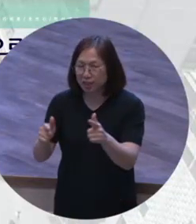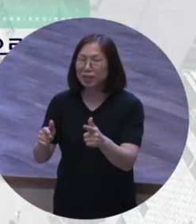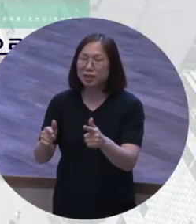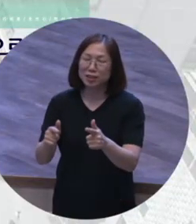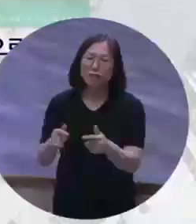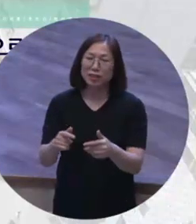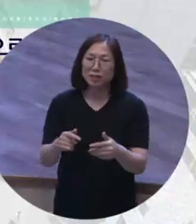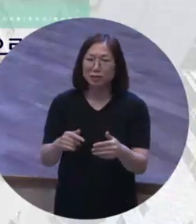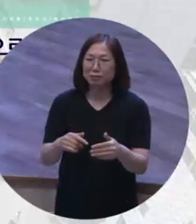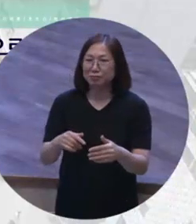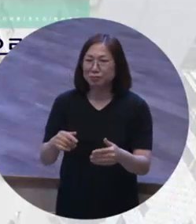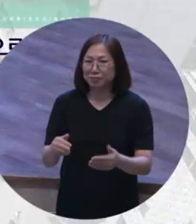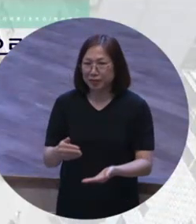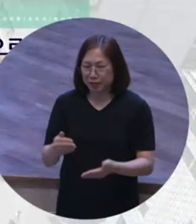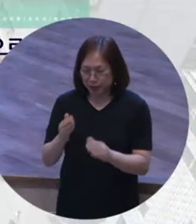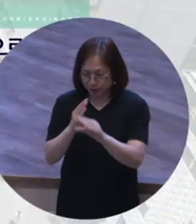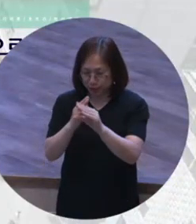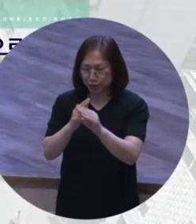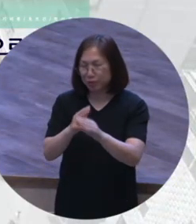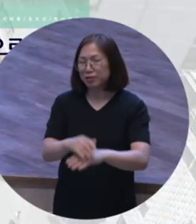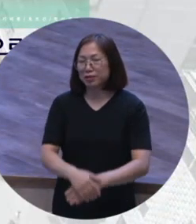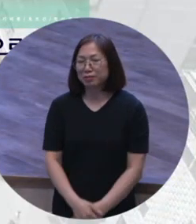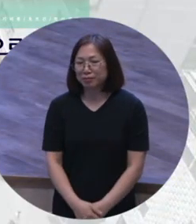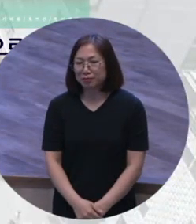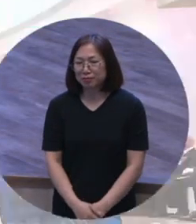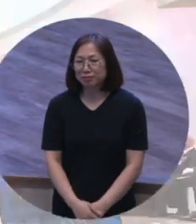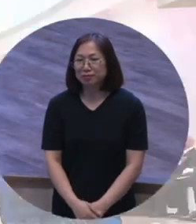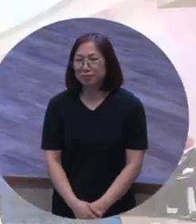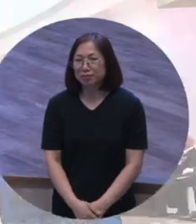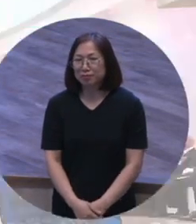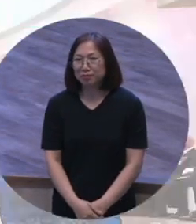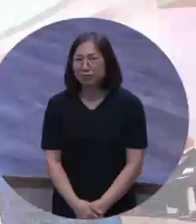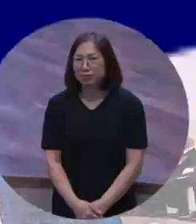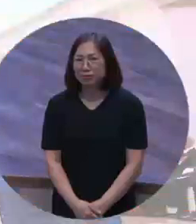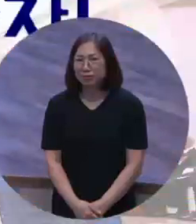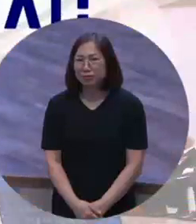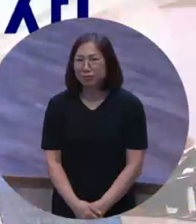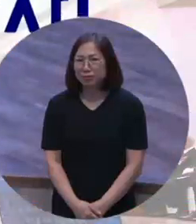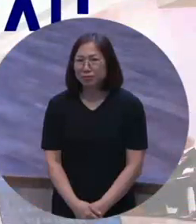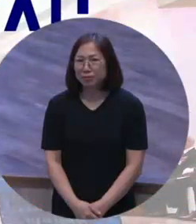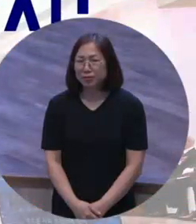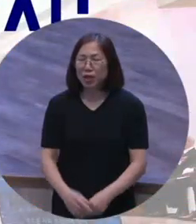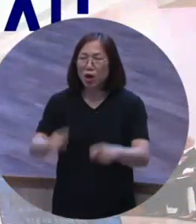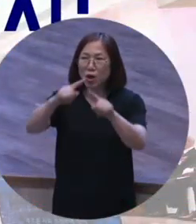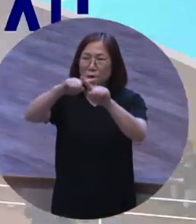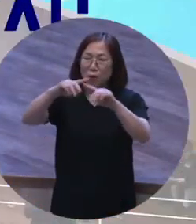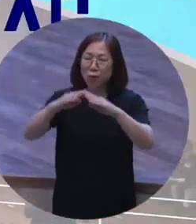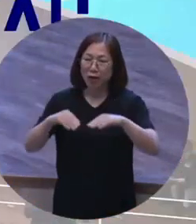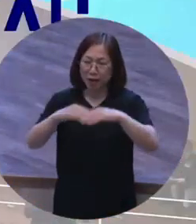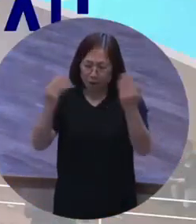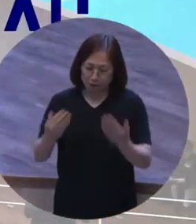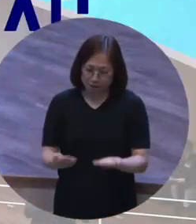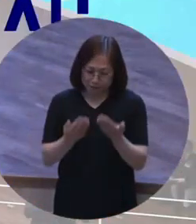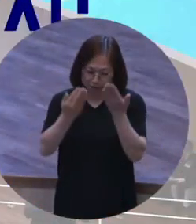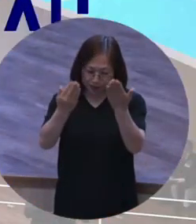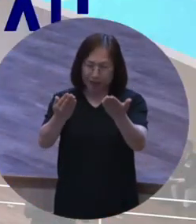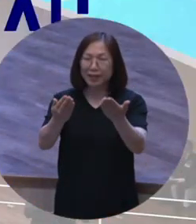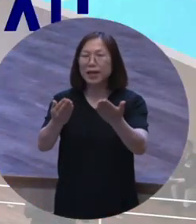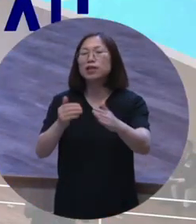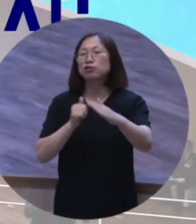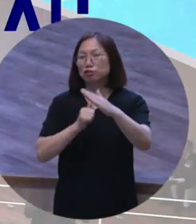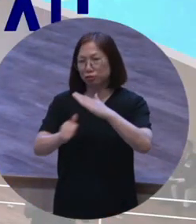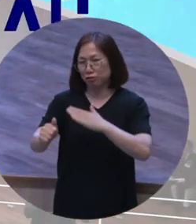위한 청년 본당을 올리다에 이어 또 다른 헌신에 도전합니다. 바로 본당 헌당 프로젝트 청년아